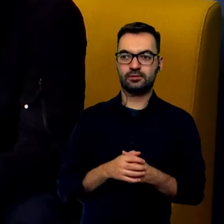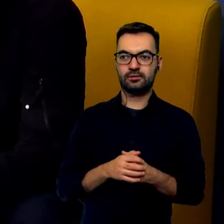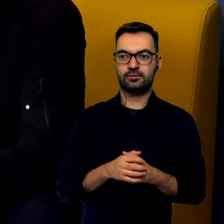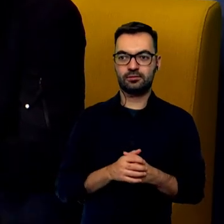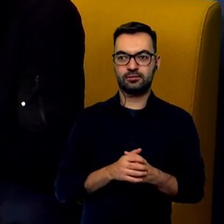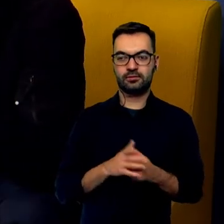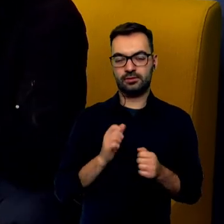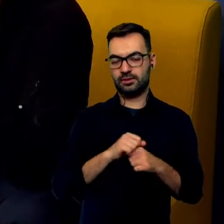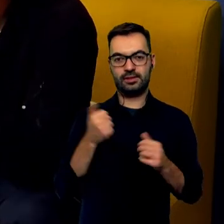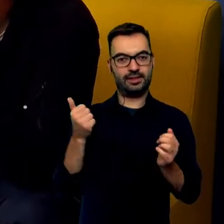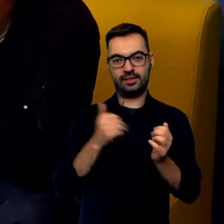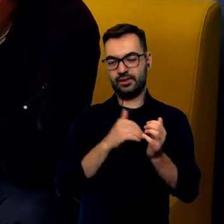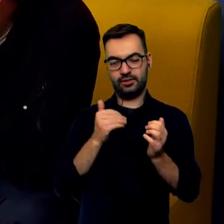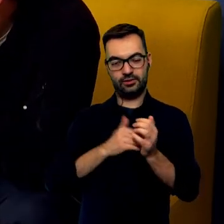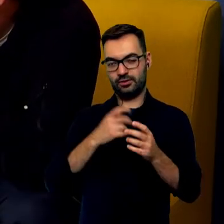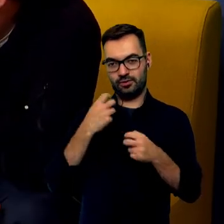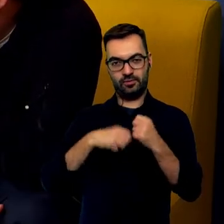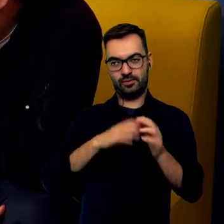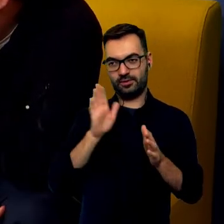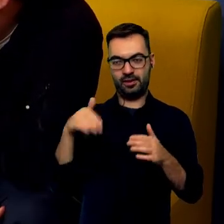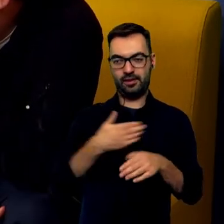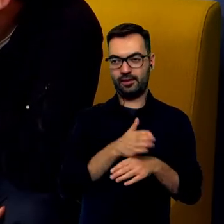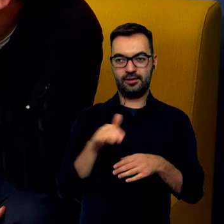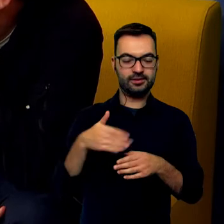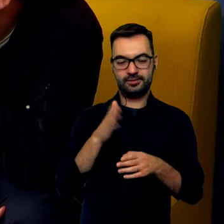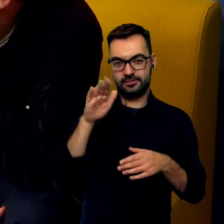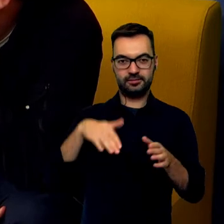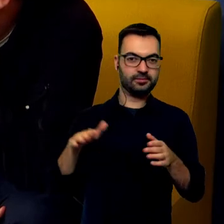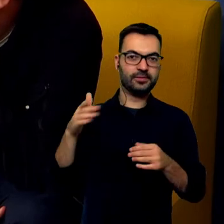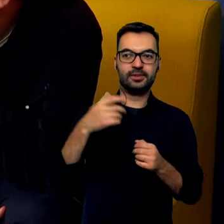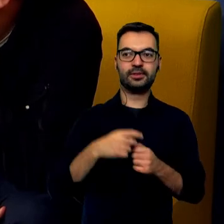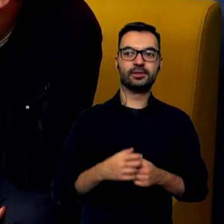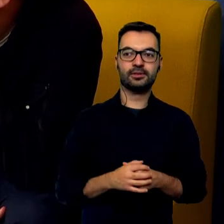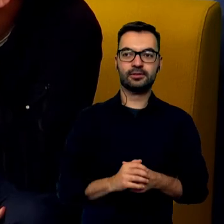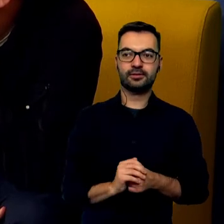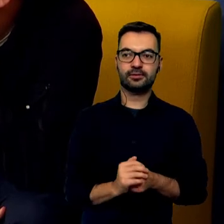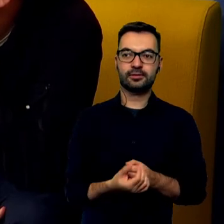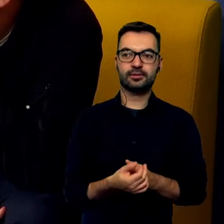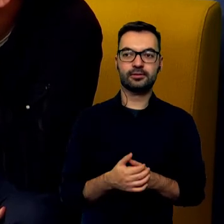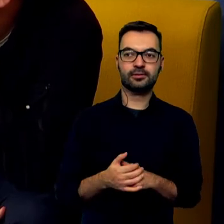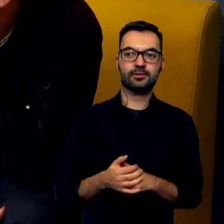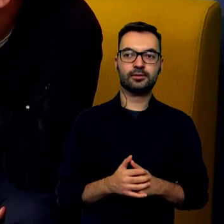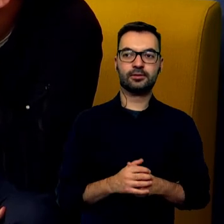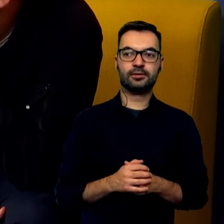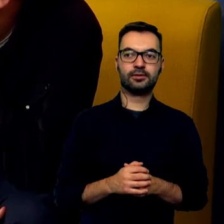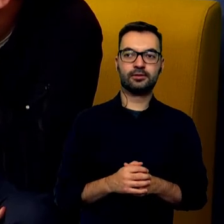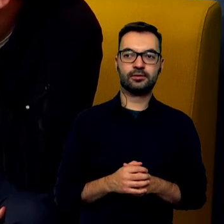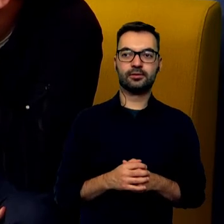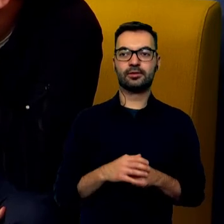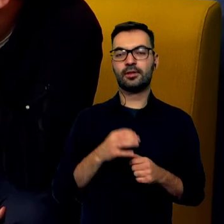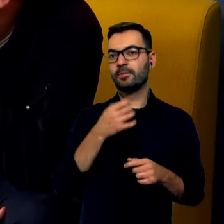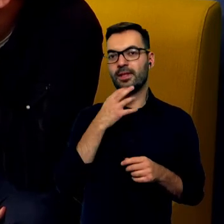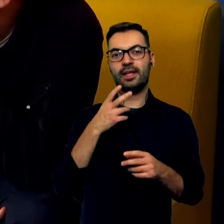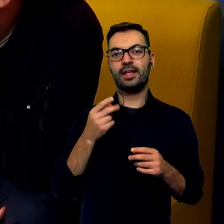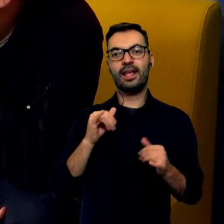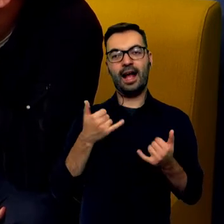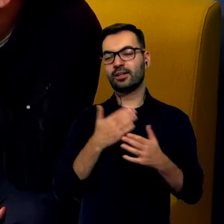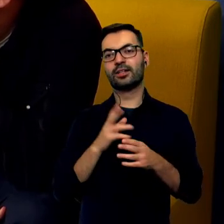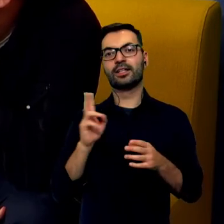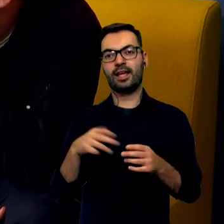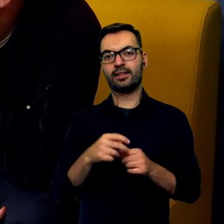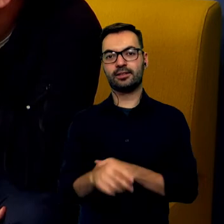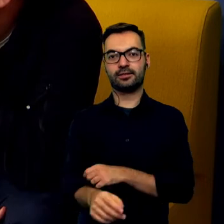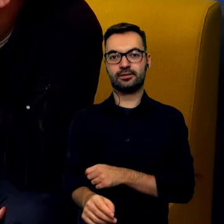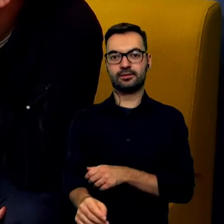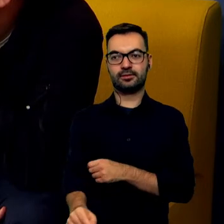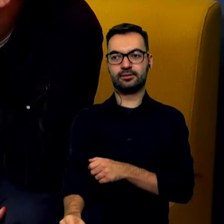przez tysiące zakrętów. To pytanie jest tylko, to jest troszeczkę nie jak, tylko kiedy to się wydarza, kiedy